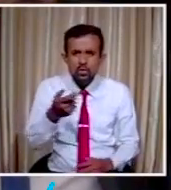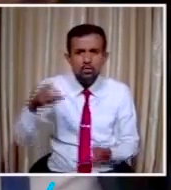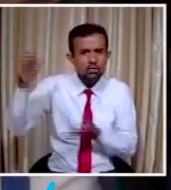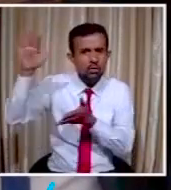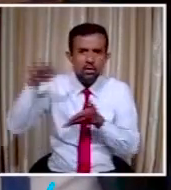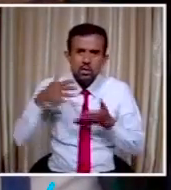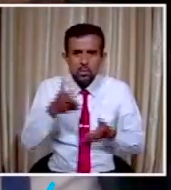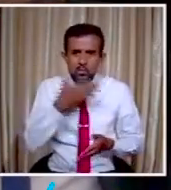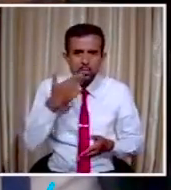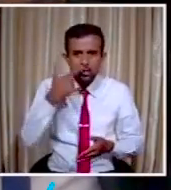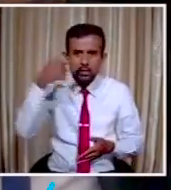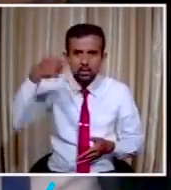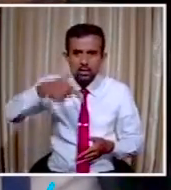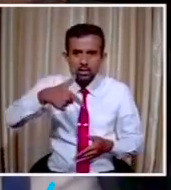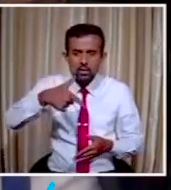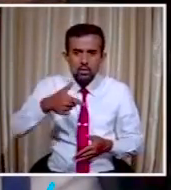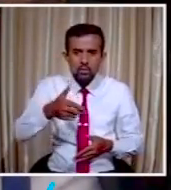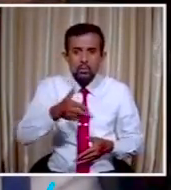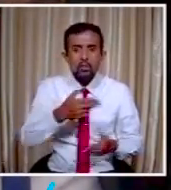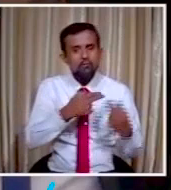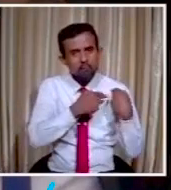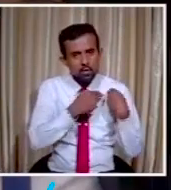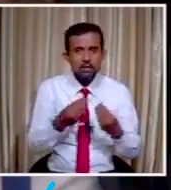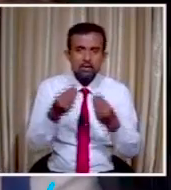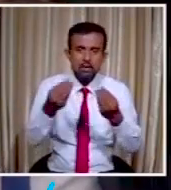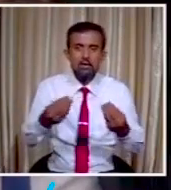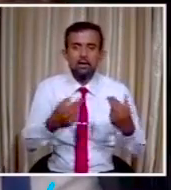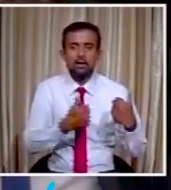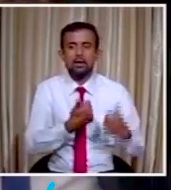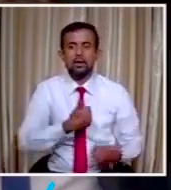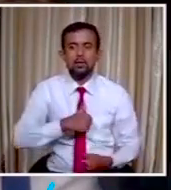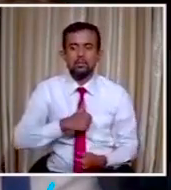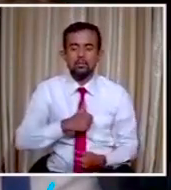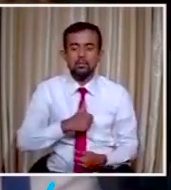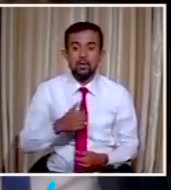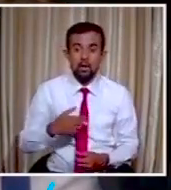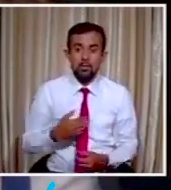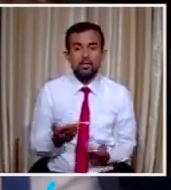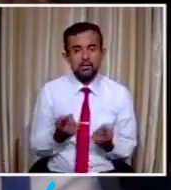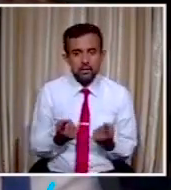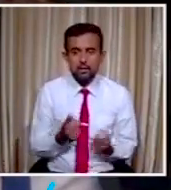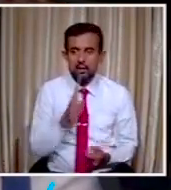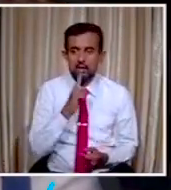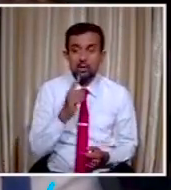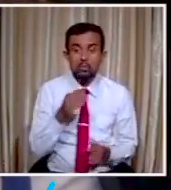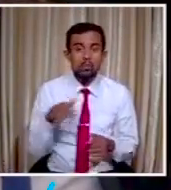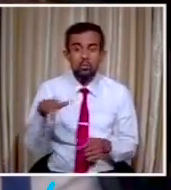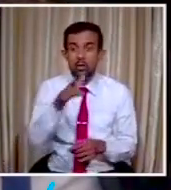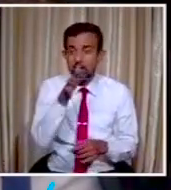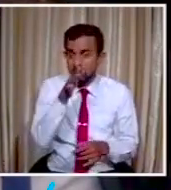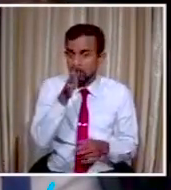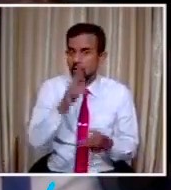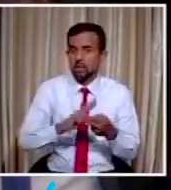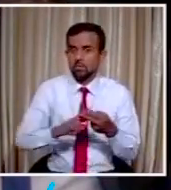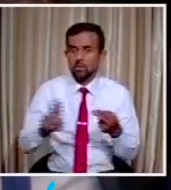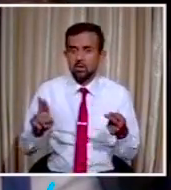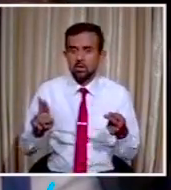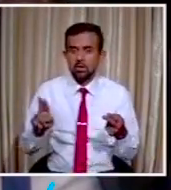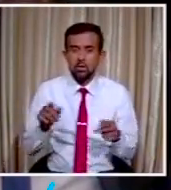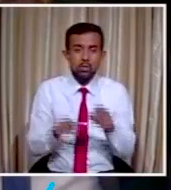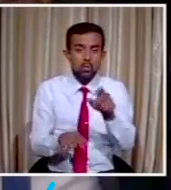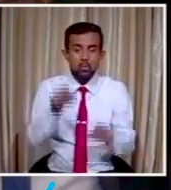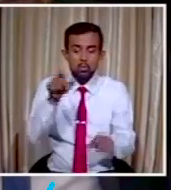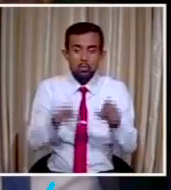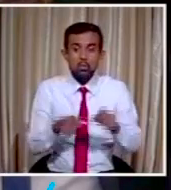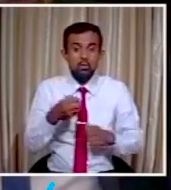නම් ඉන්ධන ටික එතුමාට ඒ වගකීම අපි දෙන්න කැමති හැබැයි අපි ඉල්ලීමක් කරනවා මේ රටේ ජනතාව නොමග යවන්න එපා ජනතාව